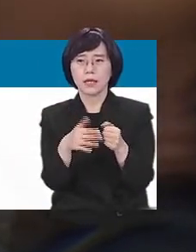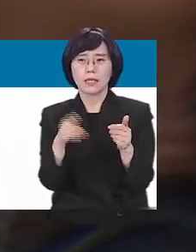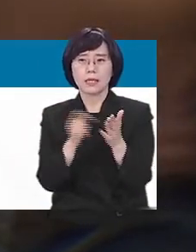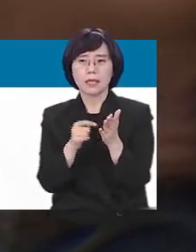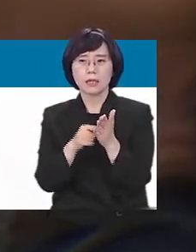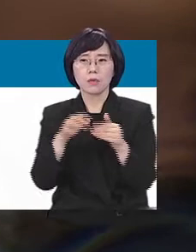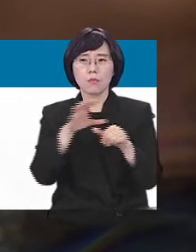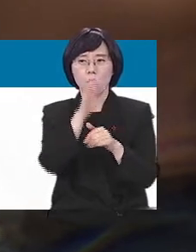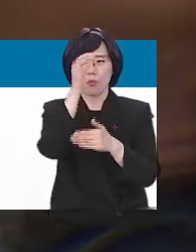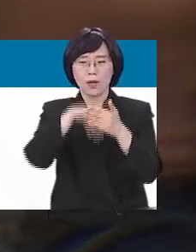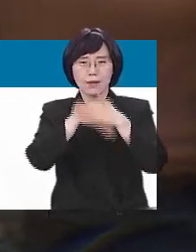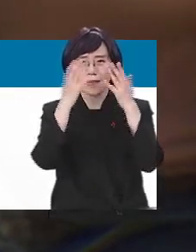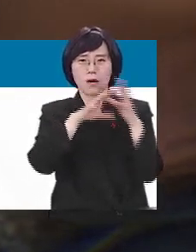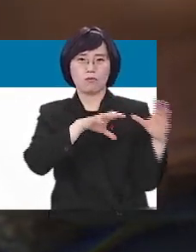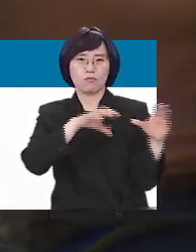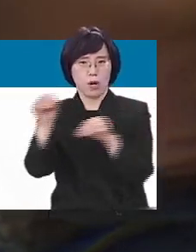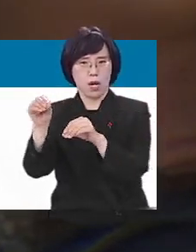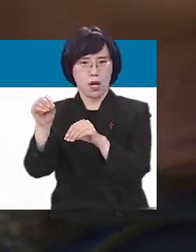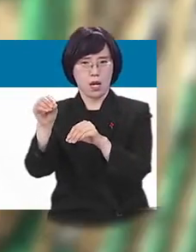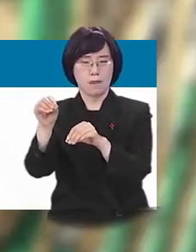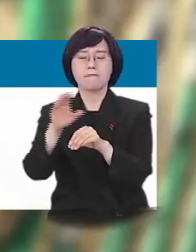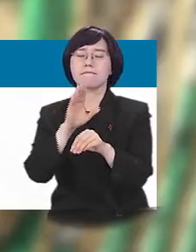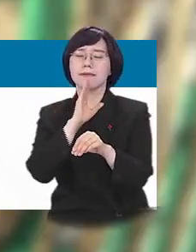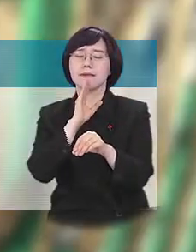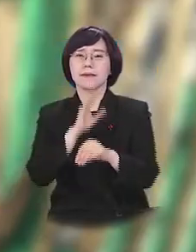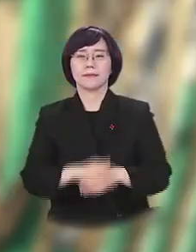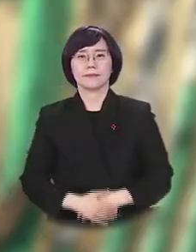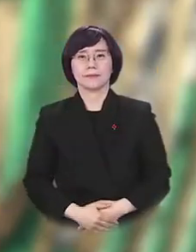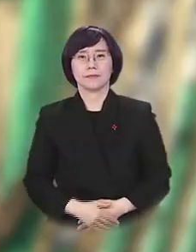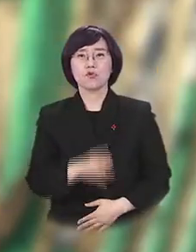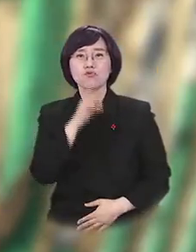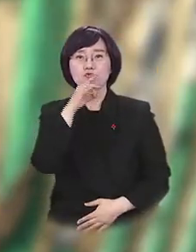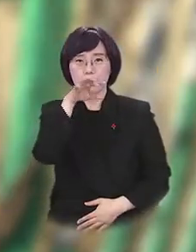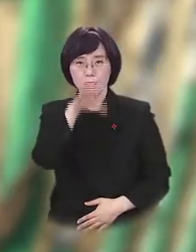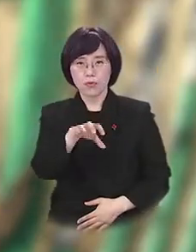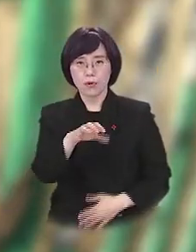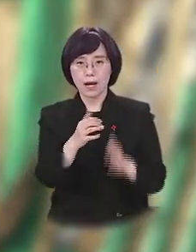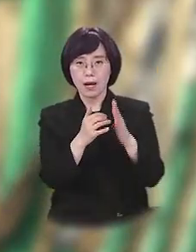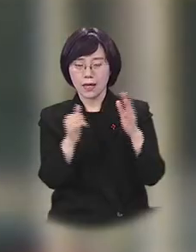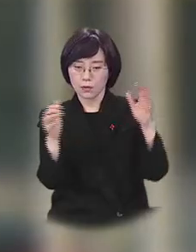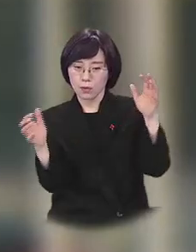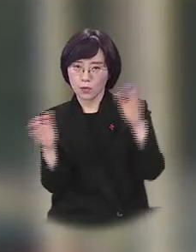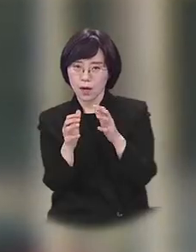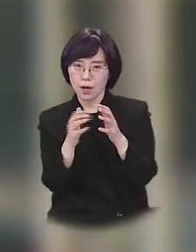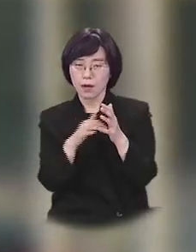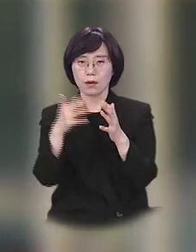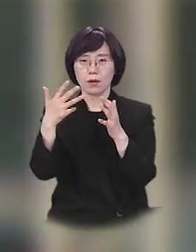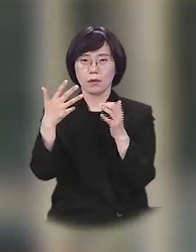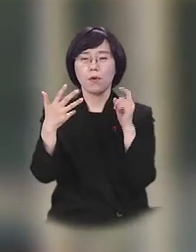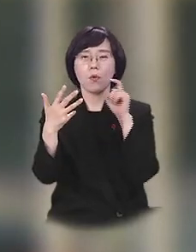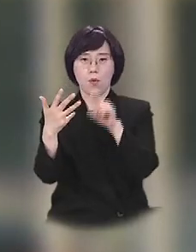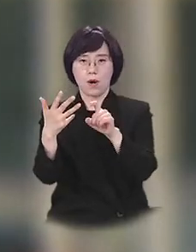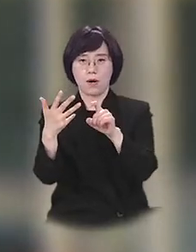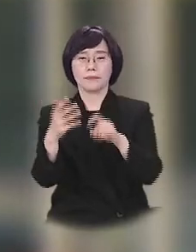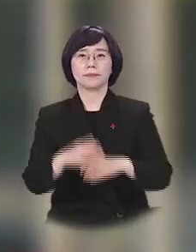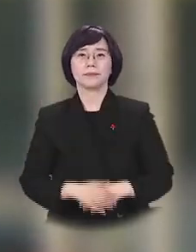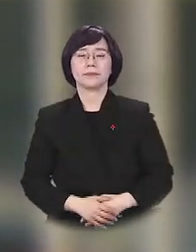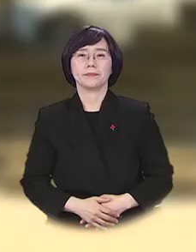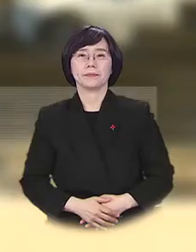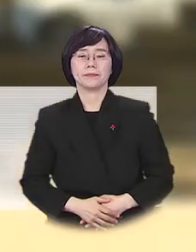보육 말고는 전부 다 중단하는 게 맞다라고요. 구미에서도 일가족을 포함해 8명의 확진자가